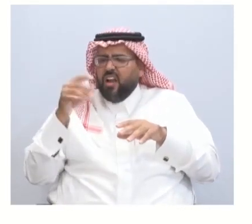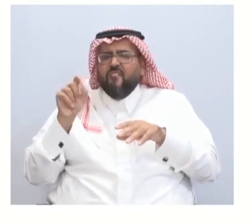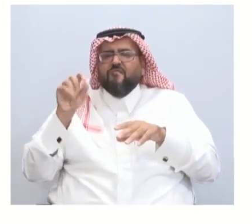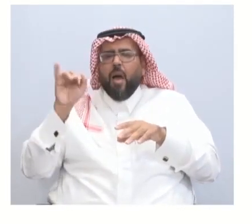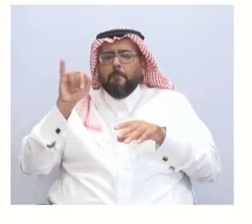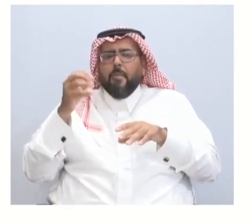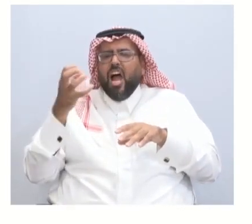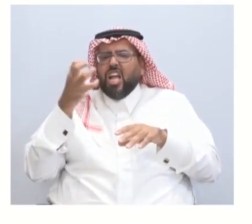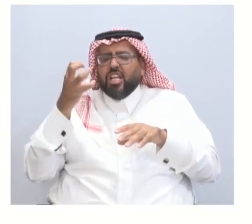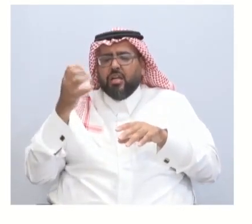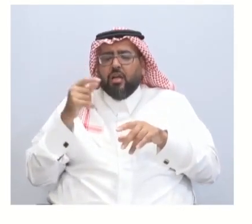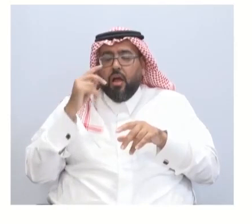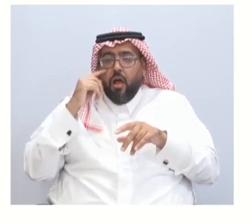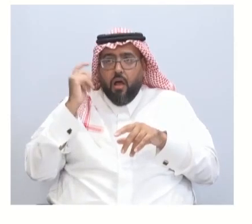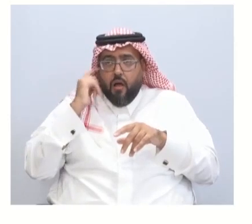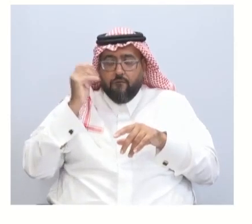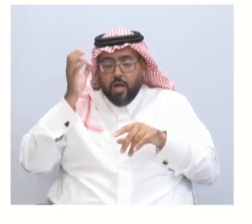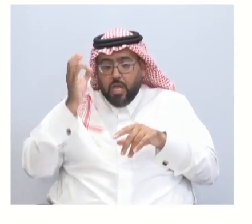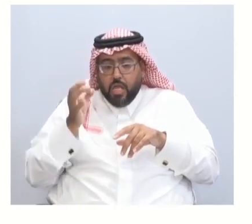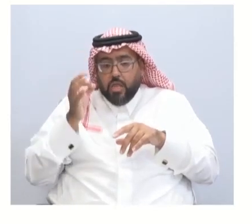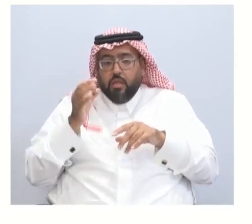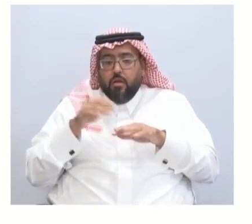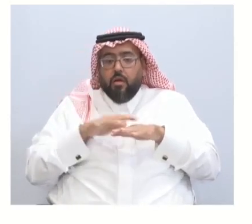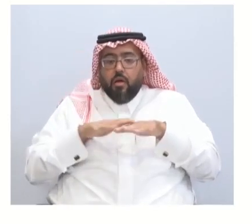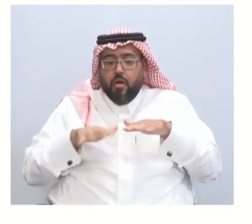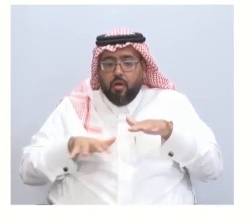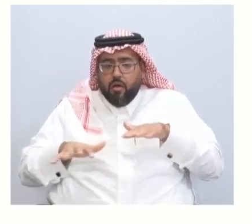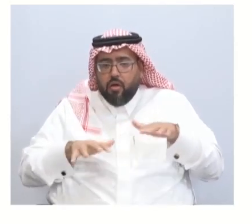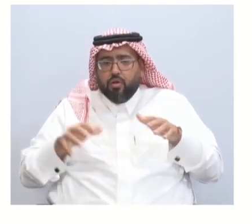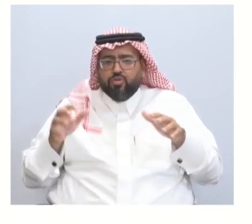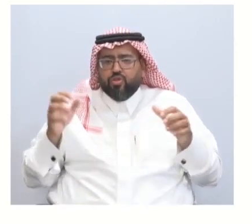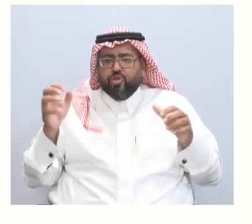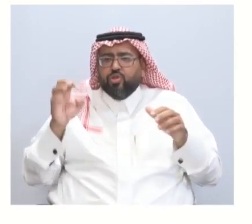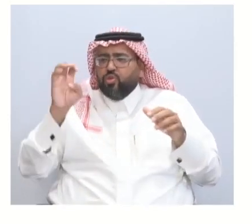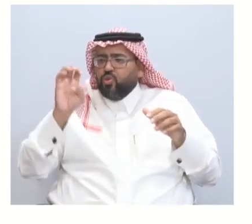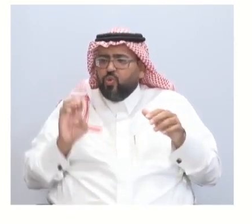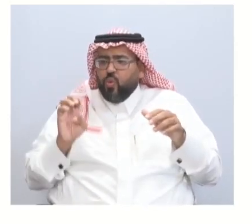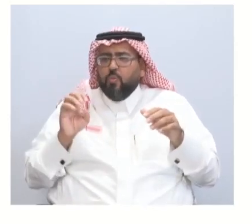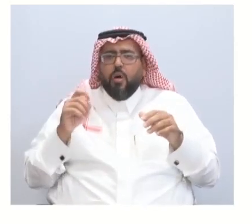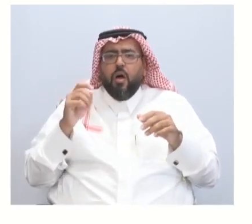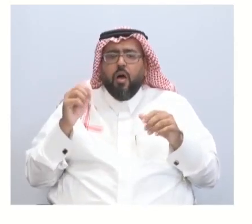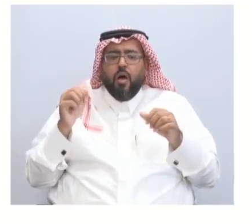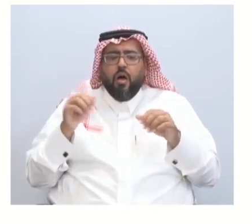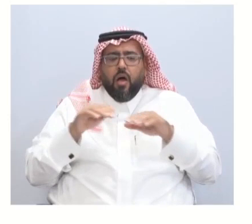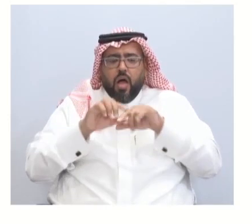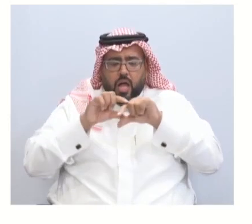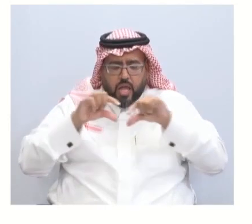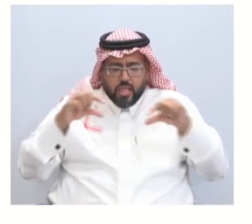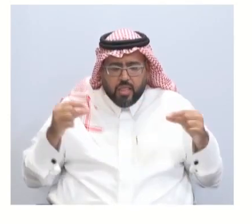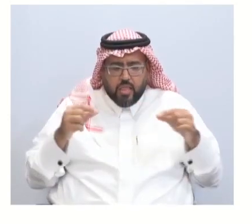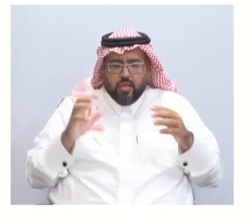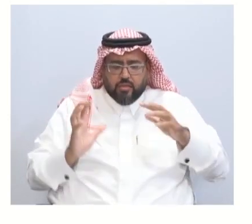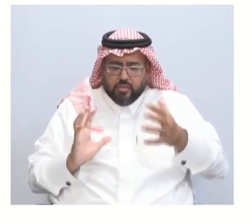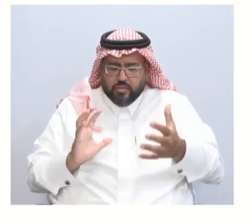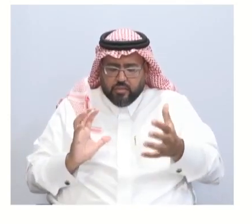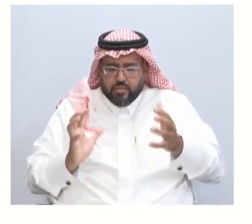القطبيه الجنوبيه يدل دلاله قطعيه على ان القاره القطبيه الجنوبيه كانت تقع على خط الاستواء او قريبه